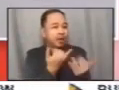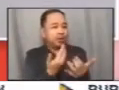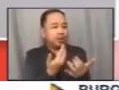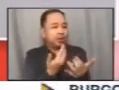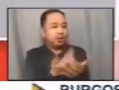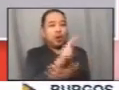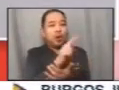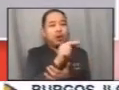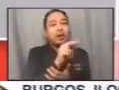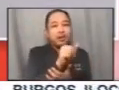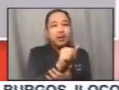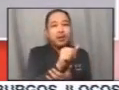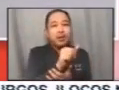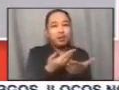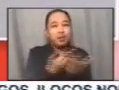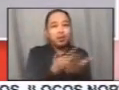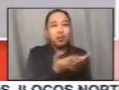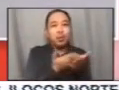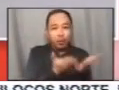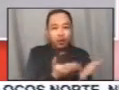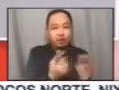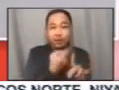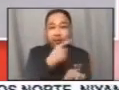at saka nagkaroon ng EUA,